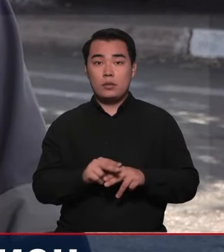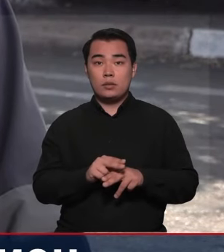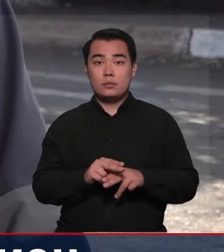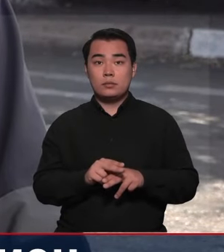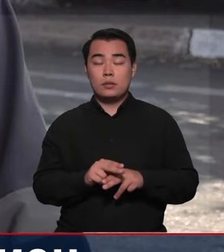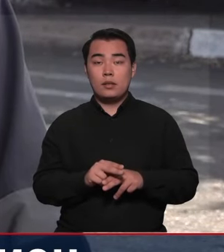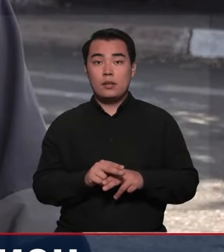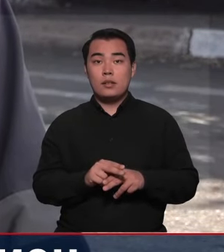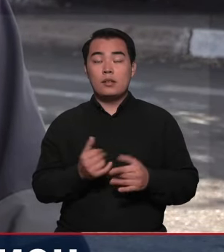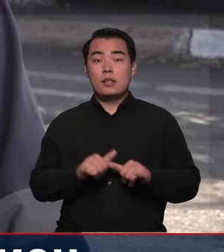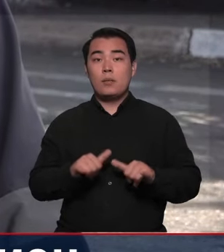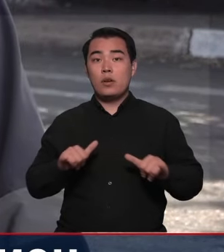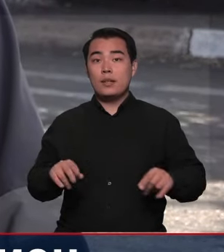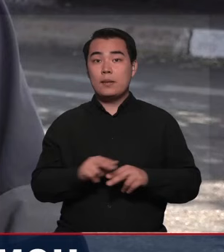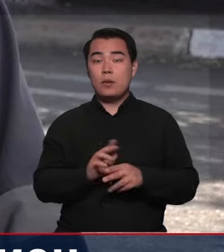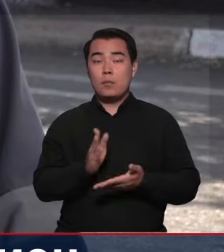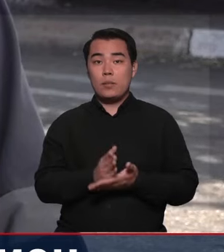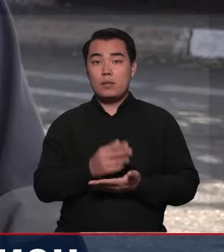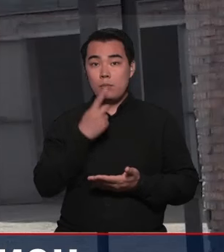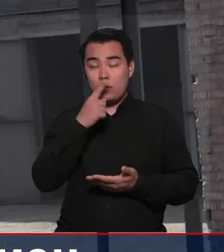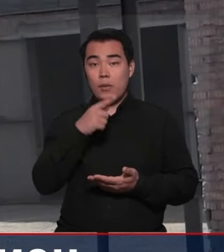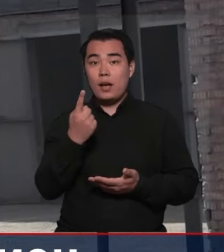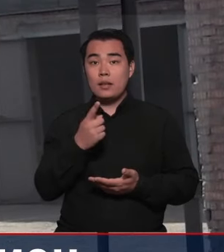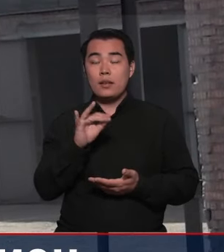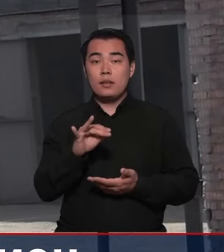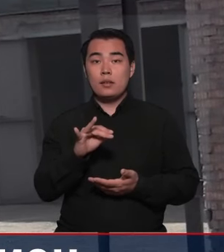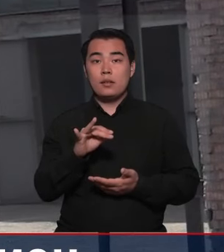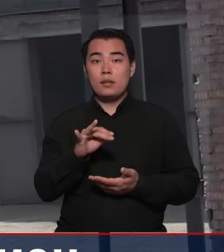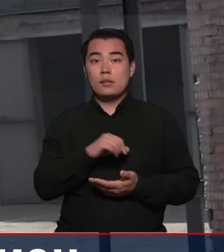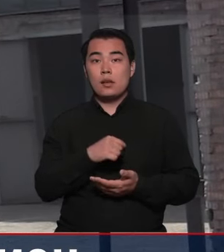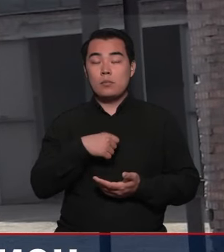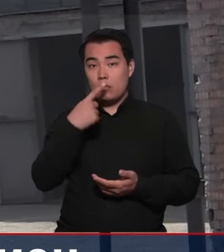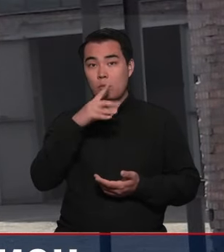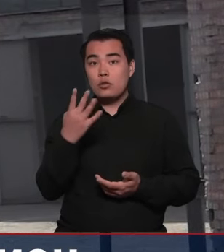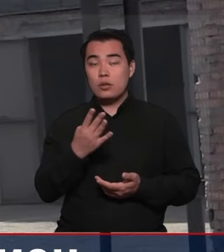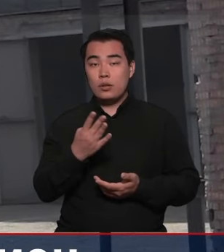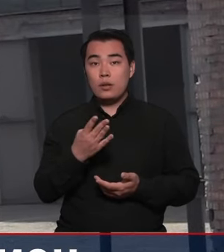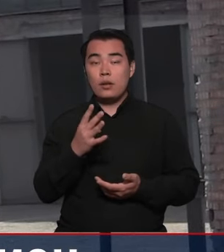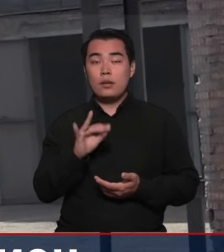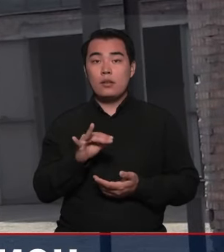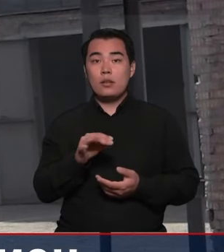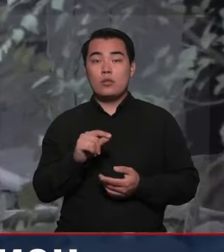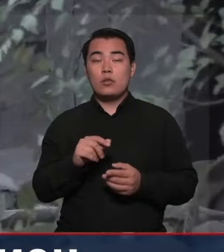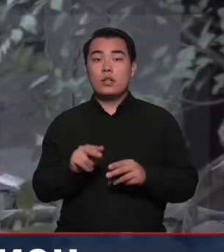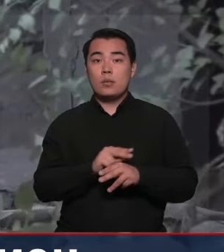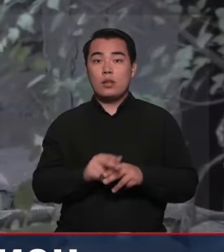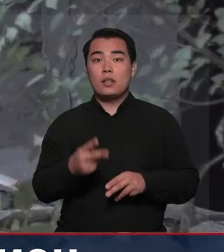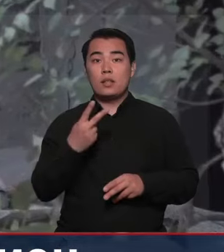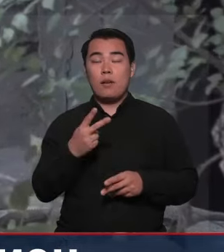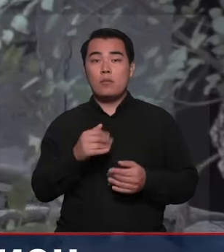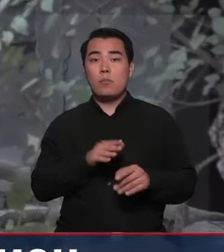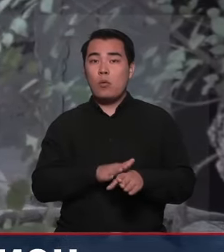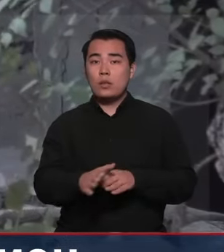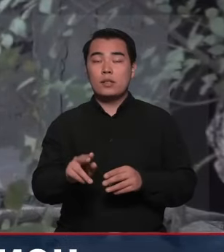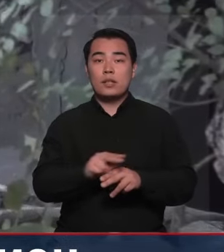2 текущих расширенных ремонта котла станционного номер 1 и станционного котла номер 4. Ремонтируются, значит, 2 капитальных